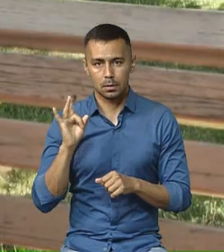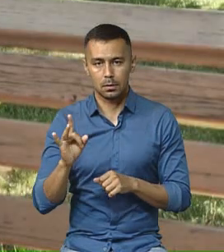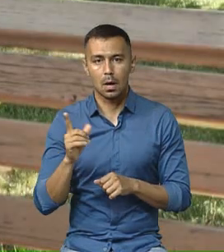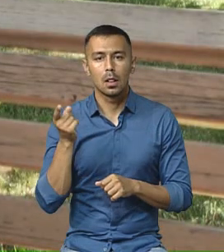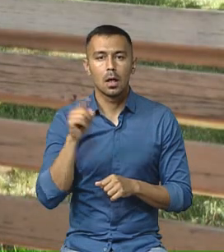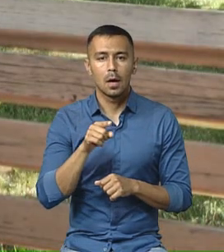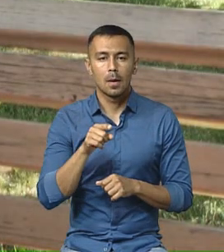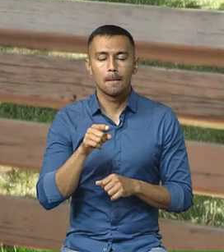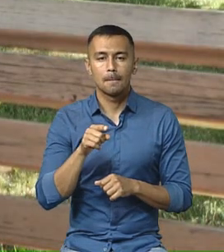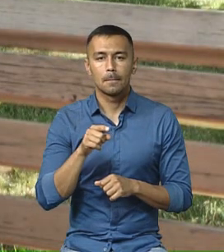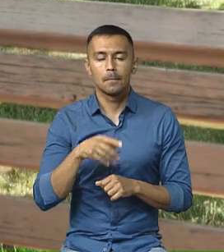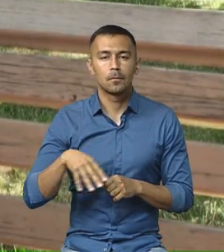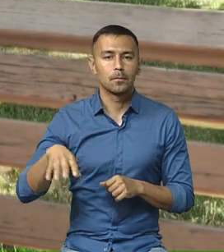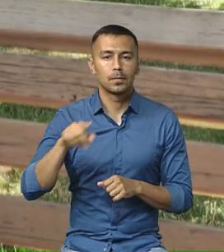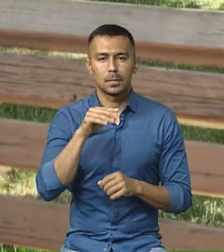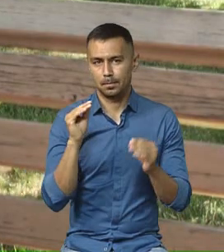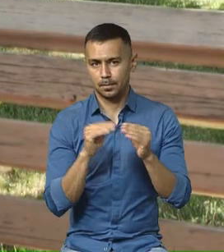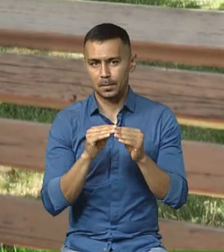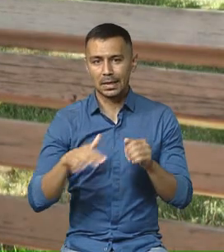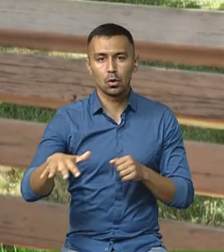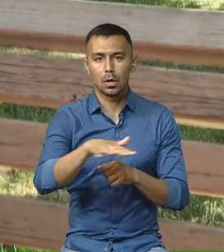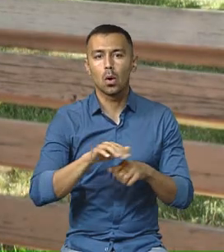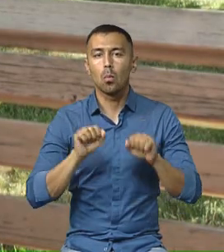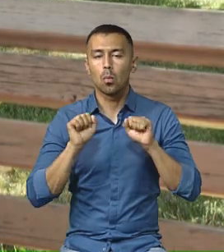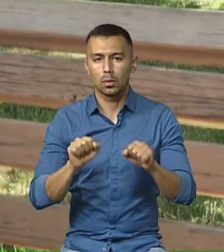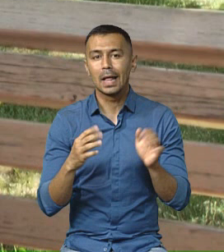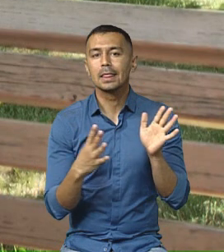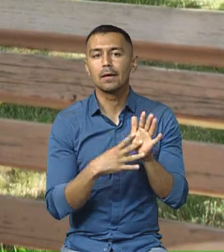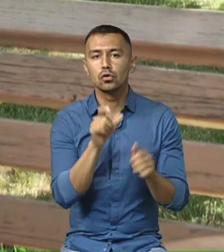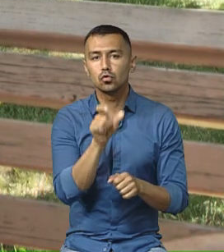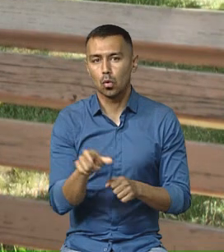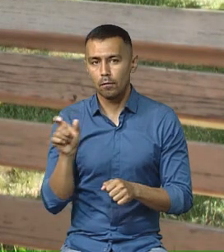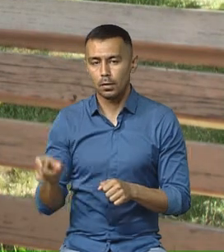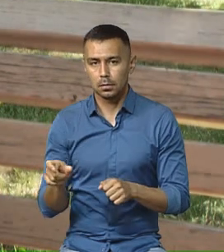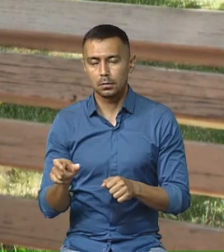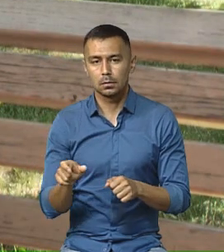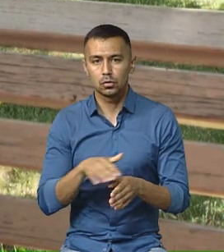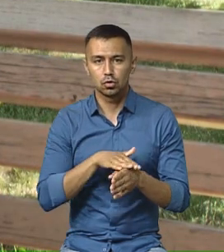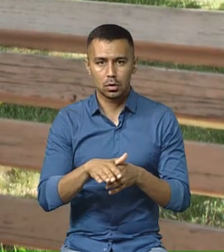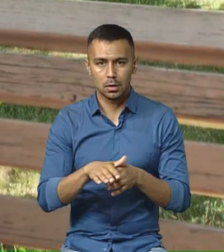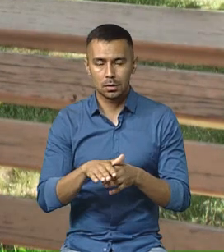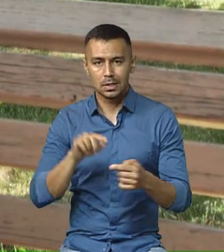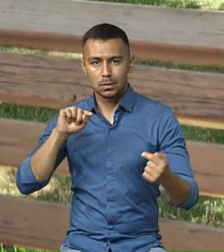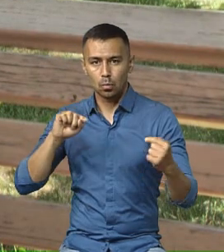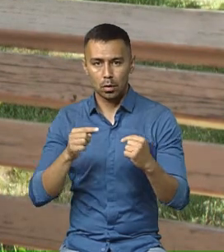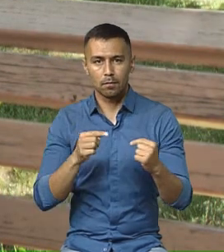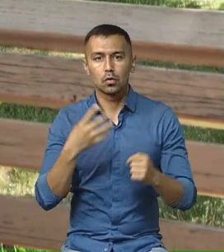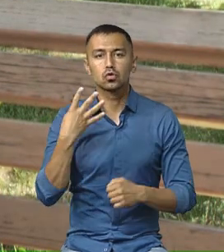при тому всьому, от, та сама тероборона, там 9 чоловік чинили спротив